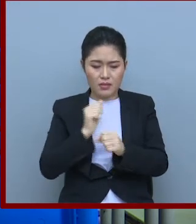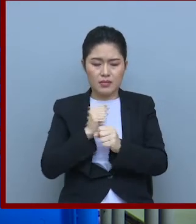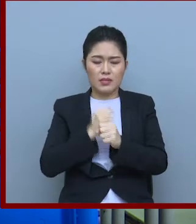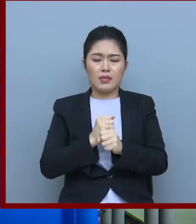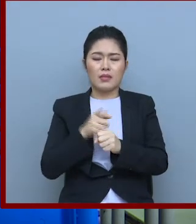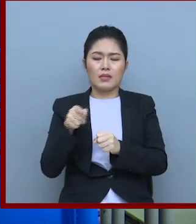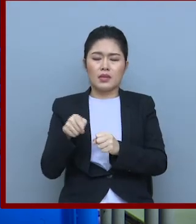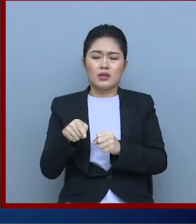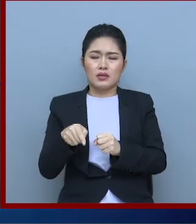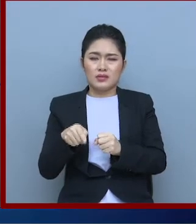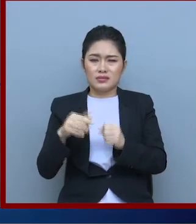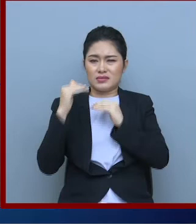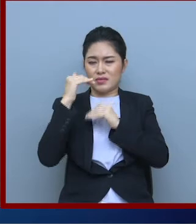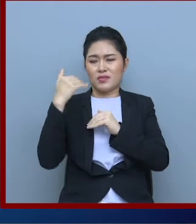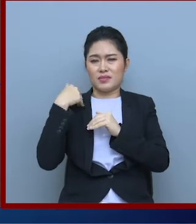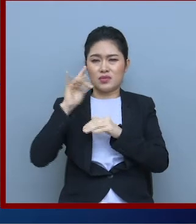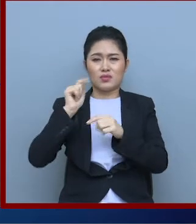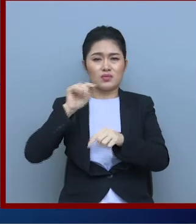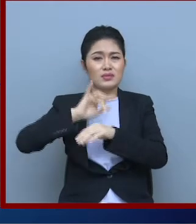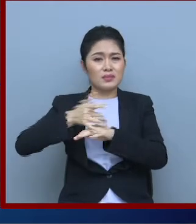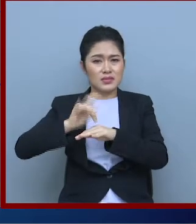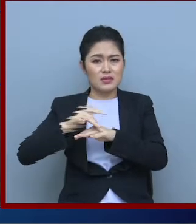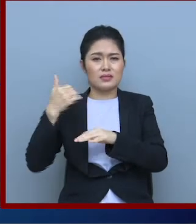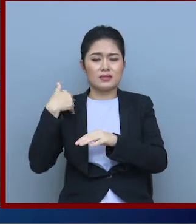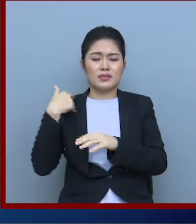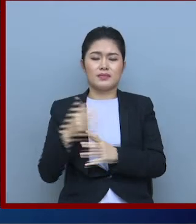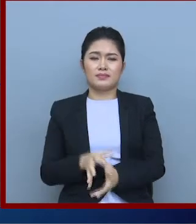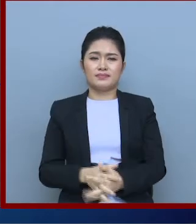ที่มีข้อจำกัดทางสภาพแวดล้อมนะครับหมายถึง